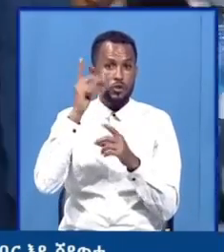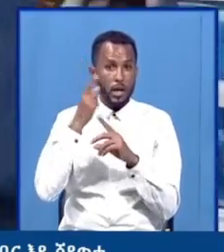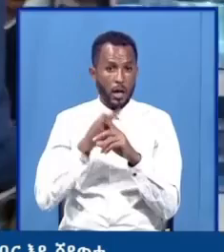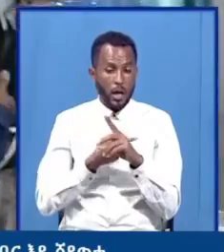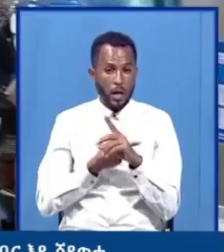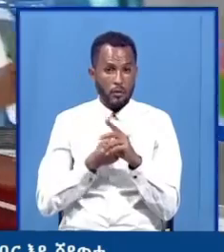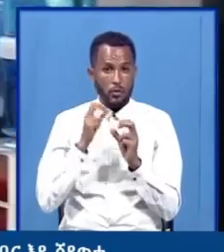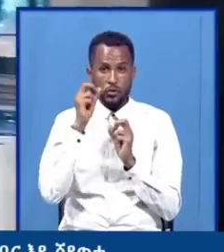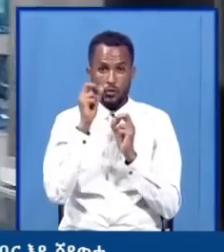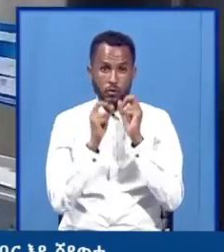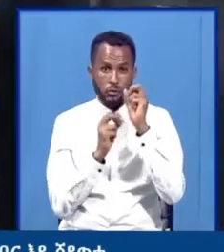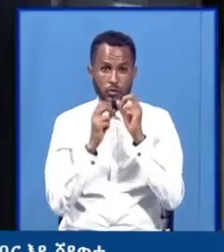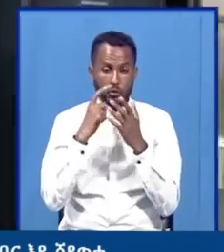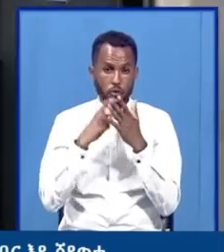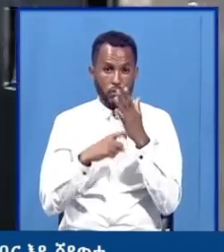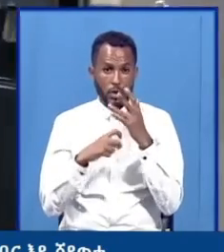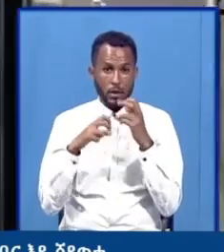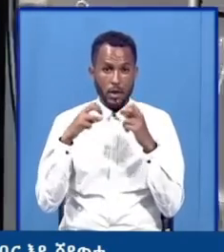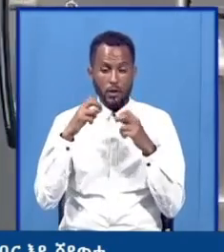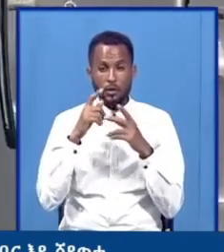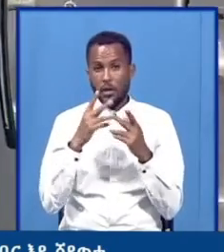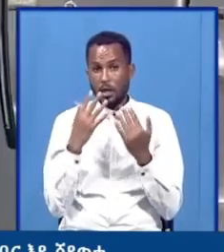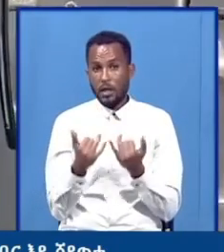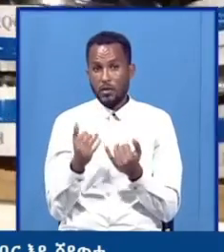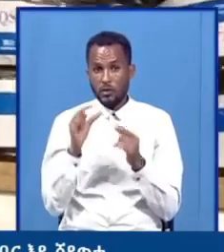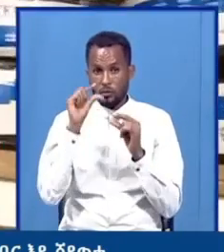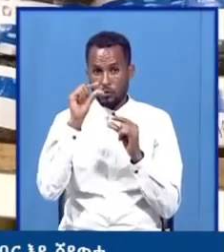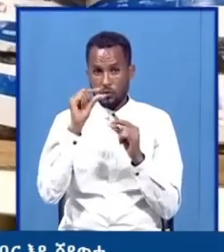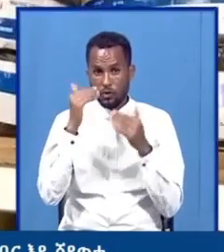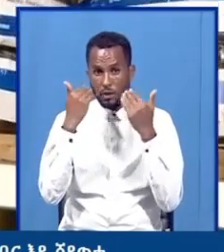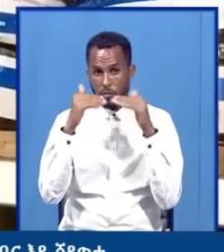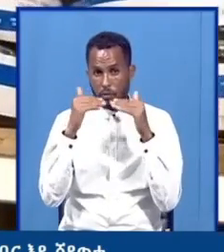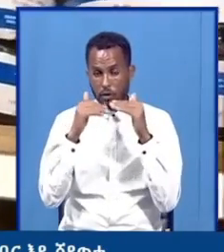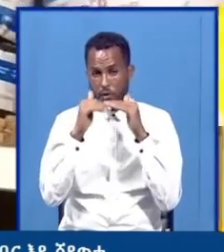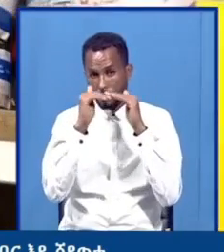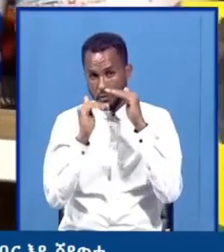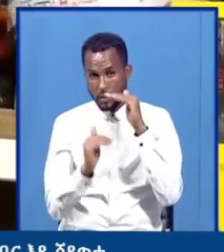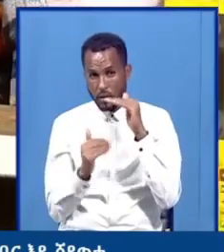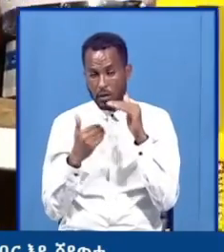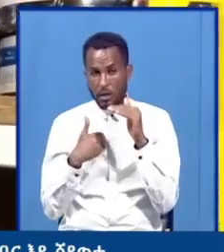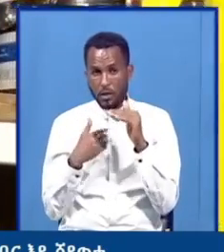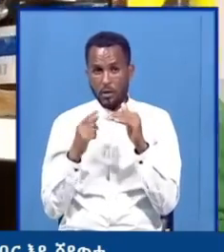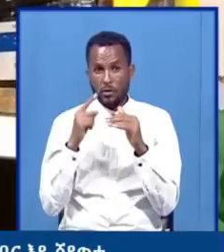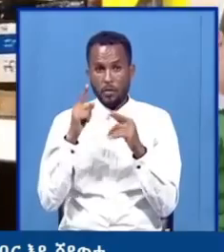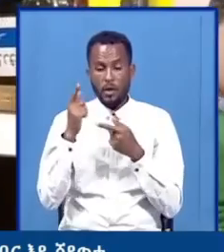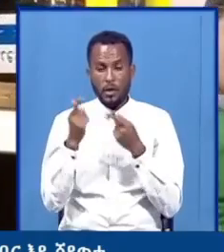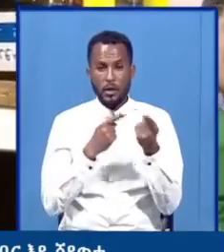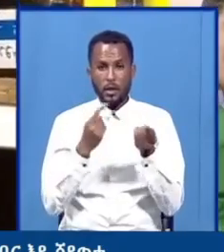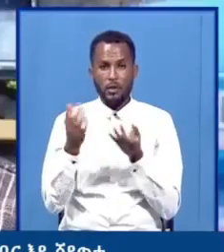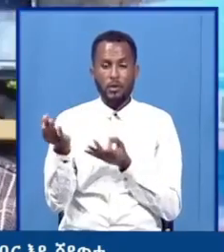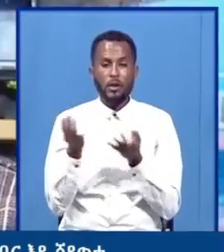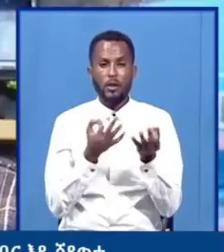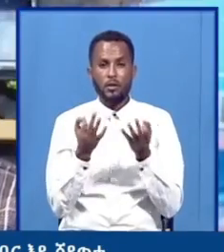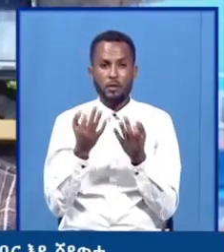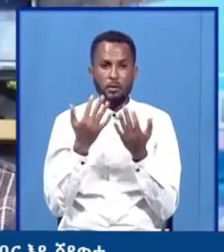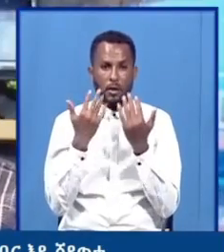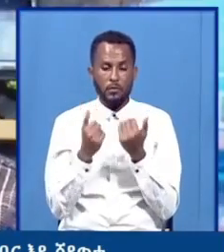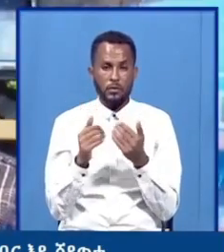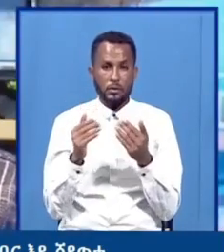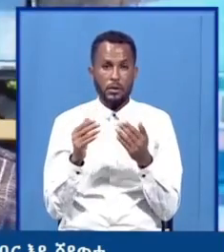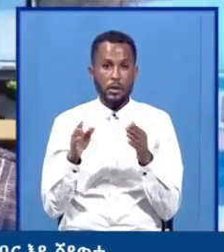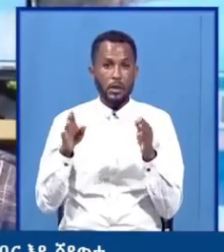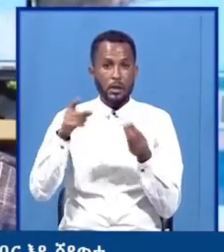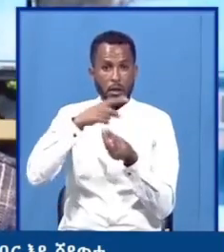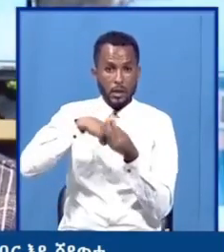حنن تنتعصر واقع حوتي إلكترونيكس حزيبو سنمت أنو من الكاير خمز اللون اتوم نقادو حبيروم عزي خبان ازوان